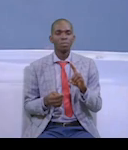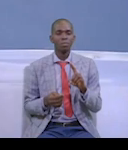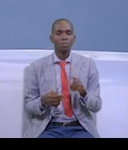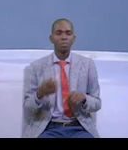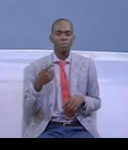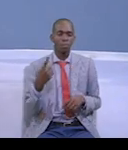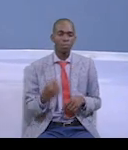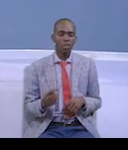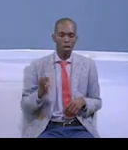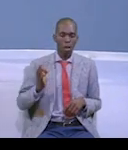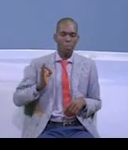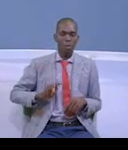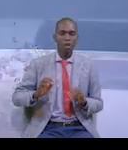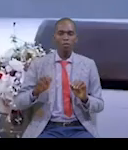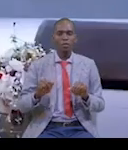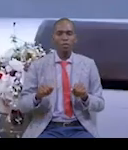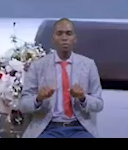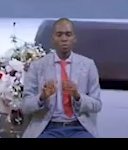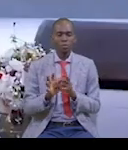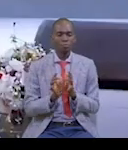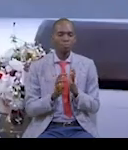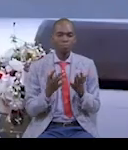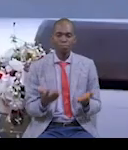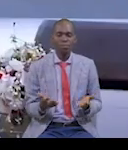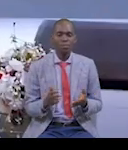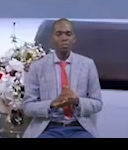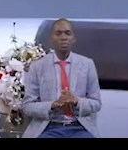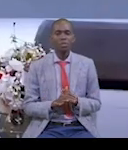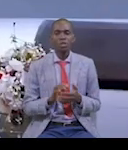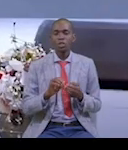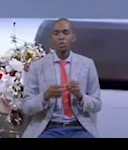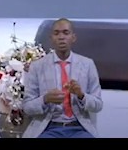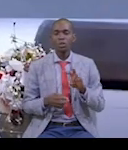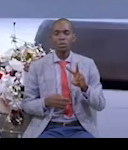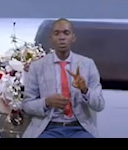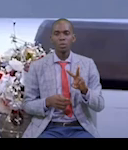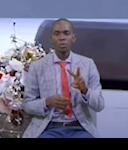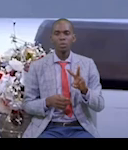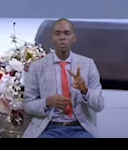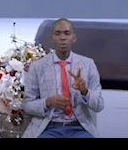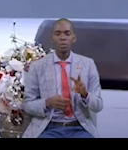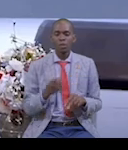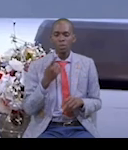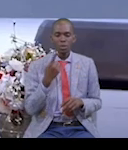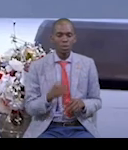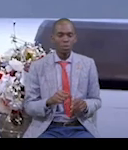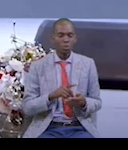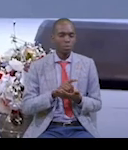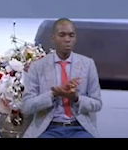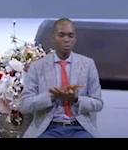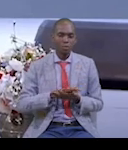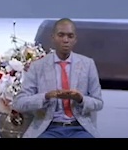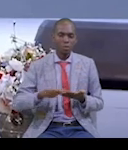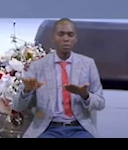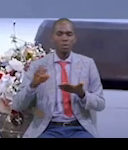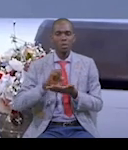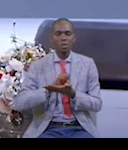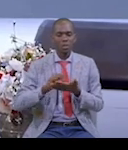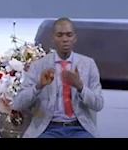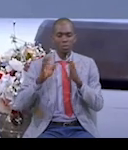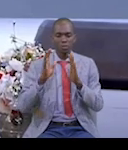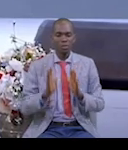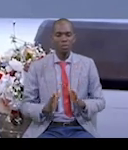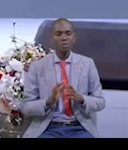profitable scripture, ప్రయోజనకరమైన లబ్ధికరమైన లేఖనాలు. Number two, రెండవది, the purifying sanctifier,